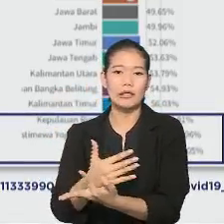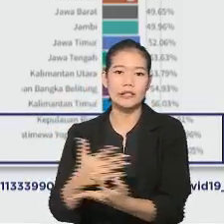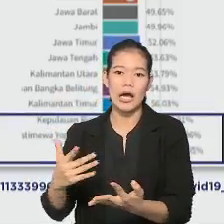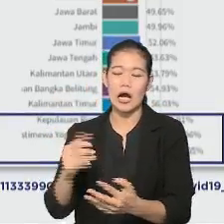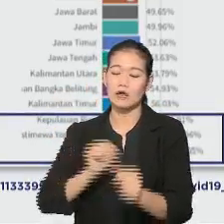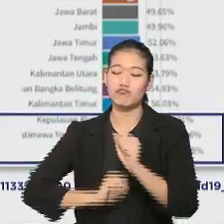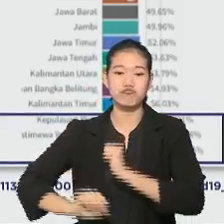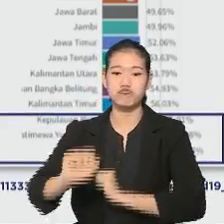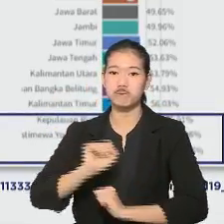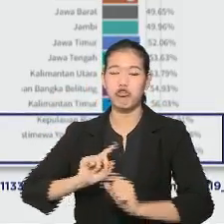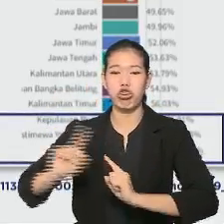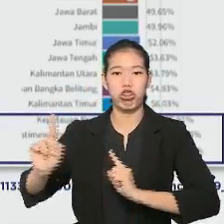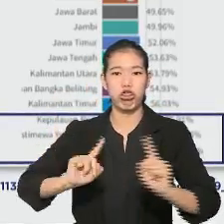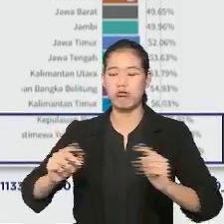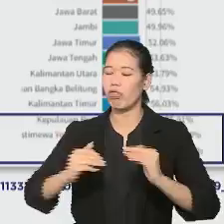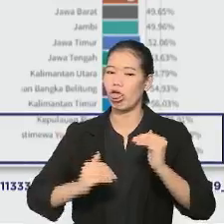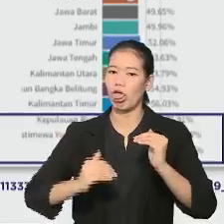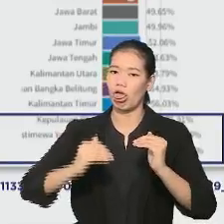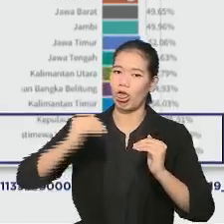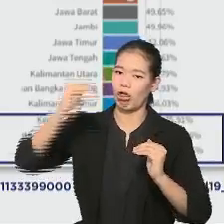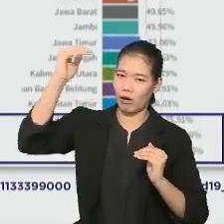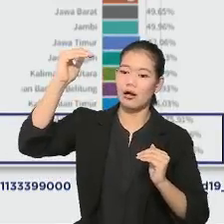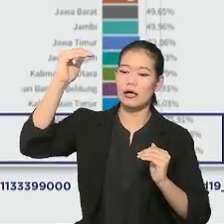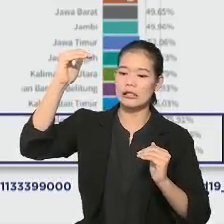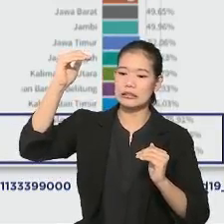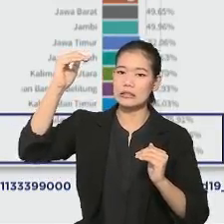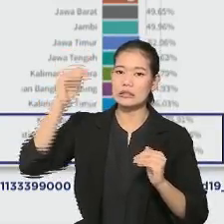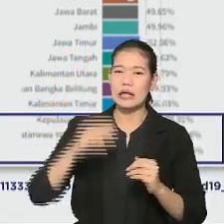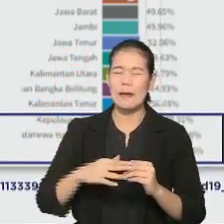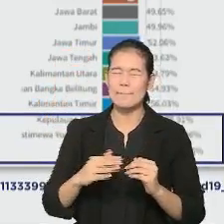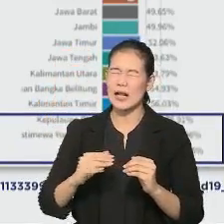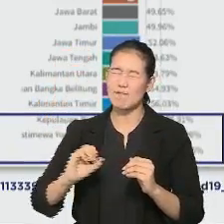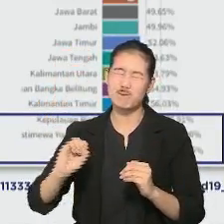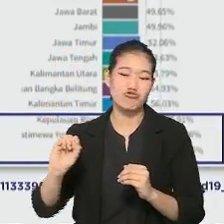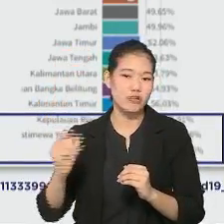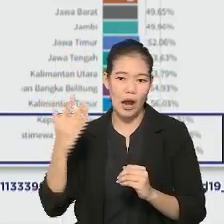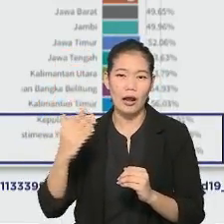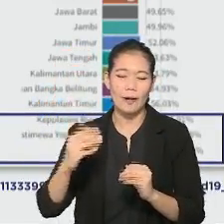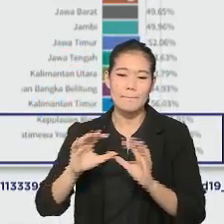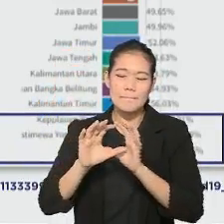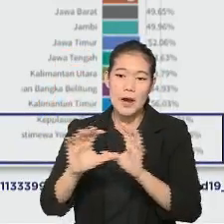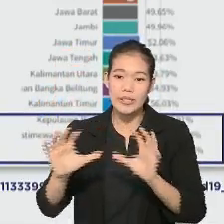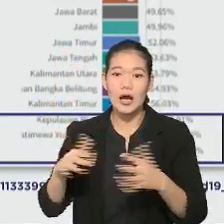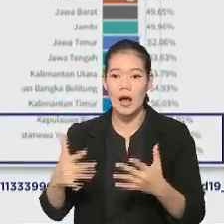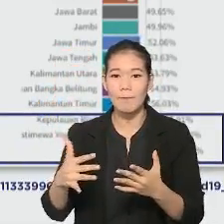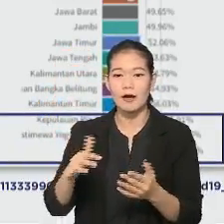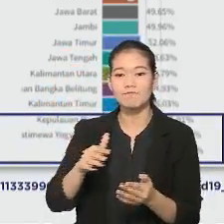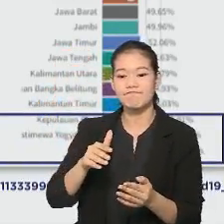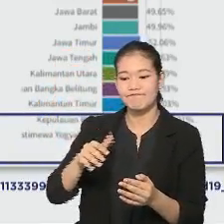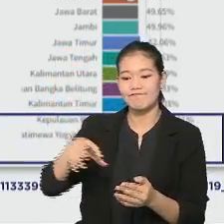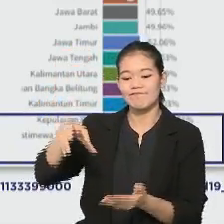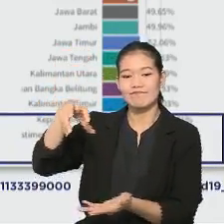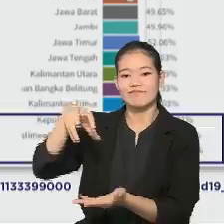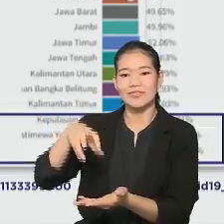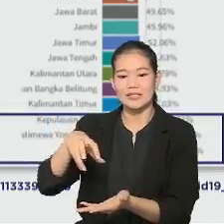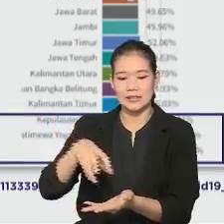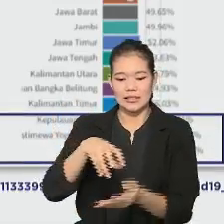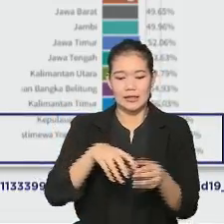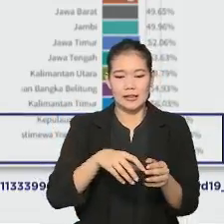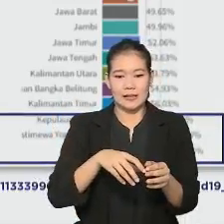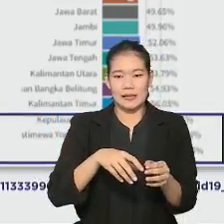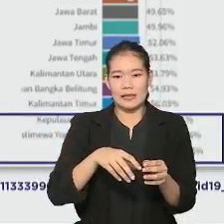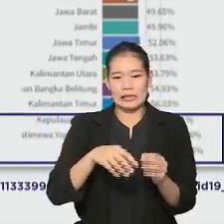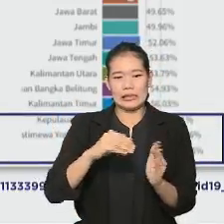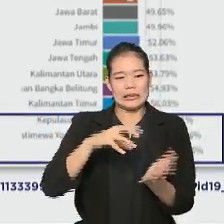penduduk konsisten mengalami peningkatan. Peningkatan paling tinggi terdapat pada perjalanan menuju lokasi transit